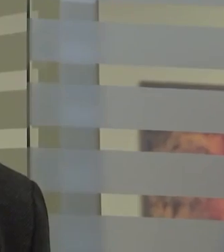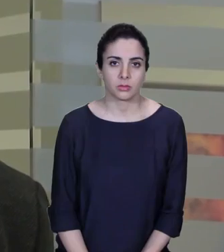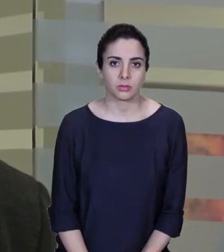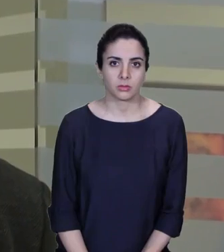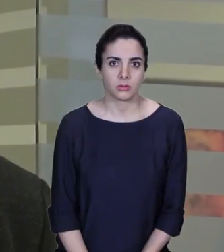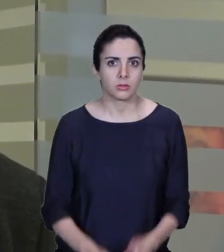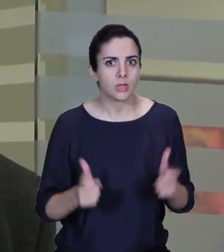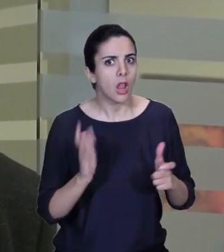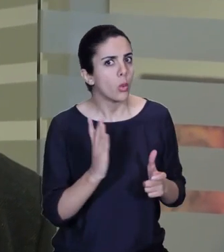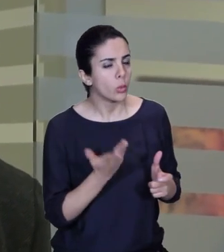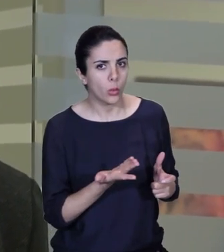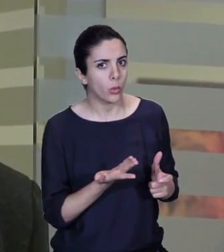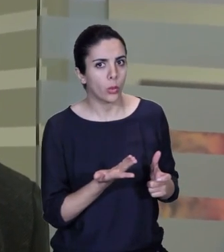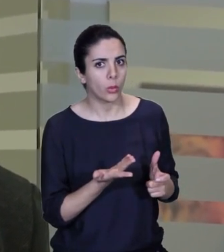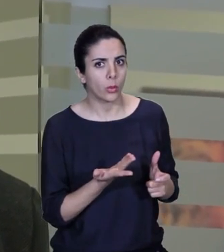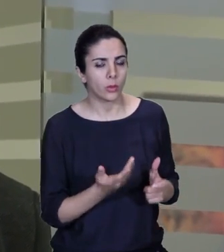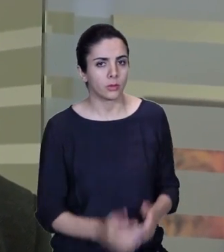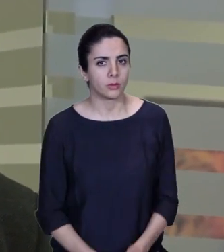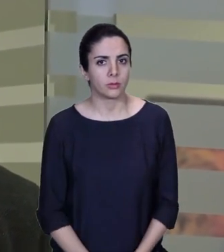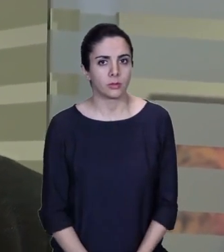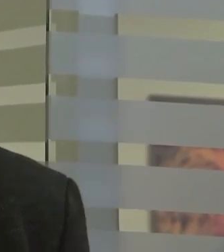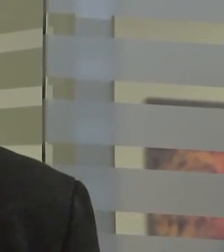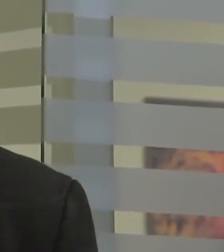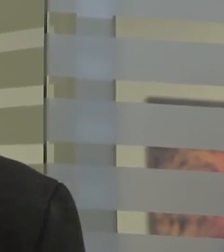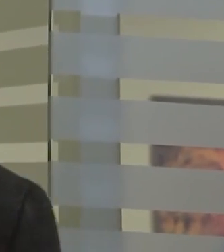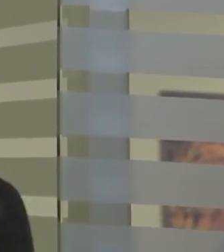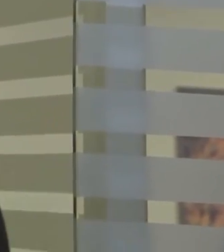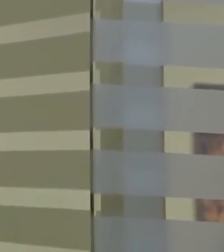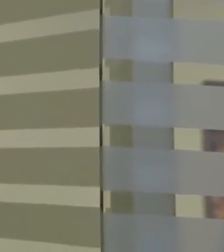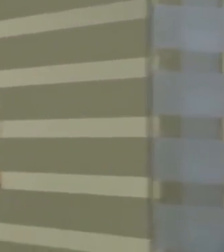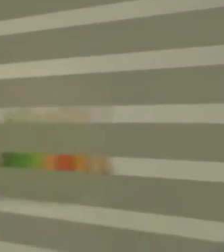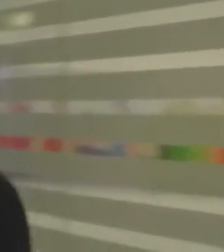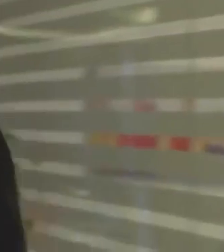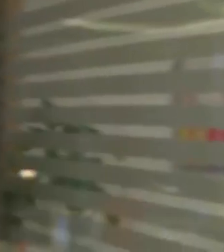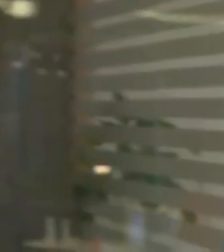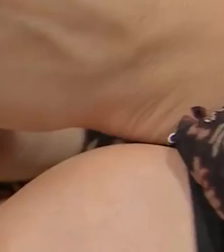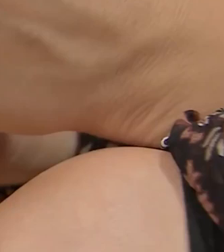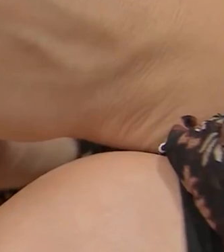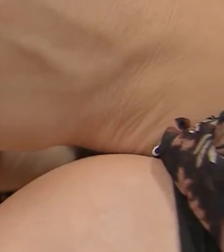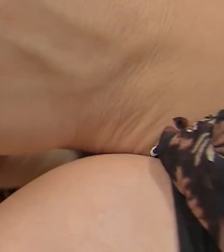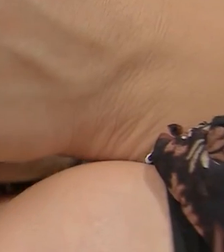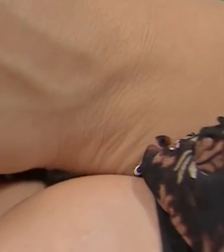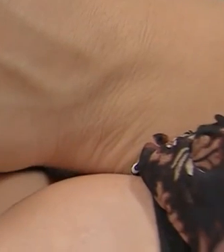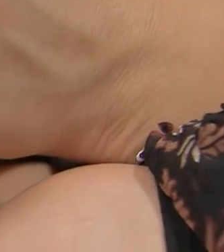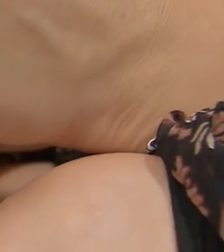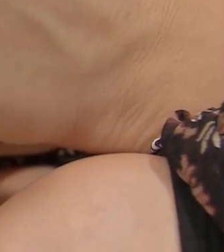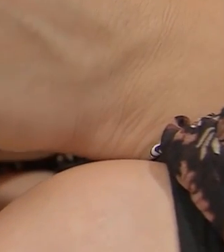imalı davranıyor. Nereye gidiyor gerçekten? Alev gidince Nihat suratını topladı, düşünerek kafa salladı,